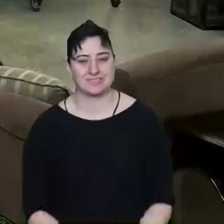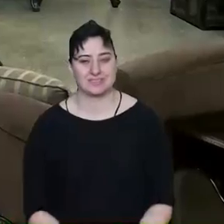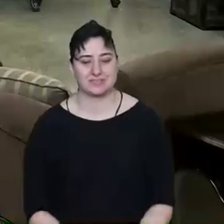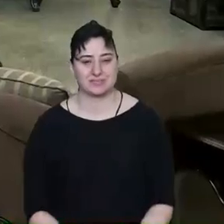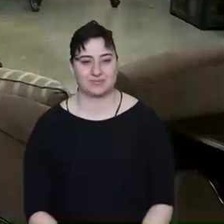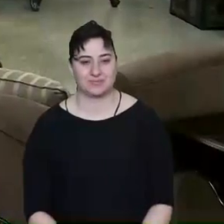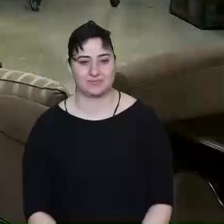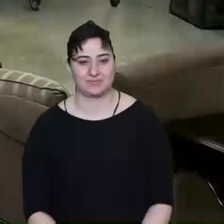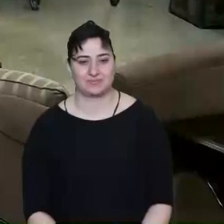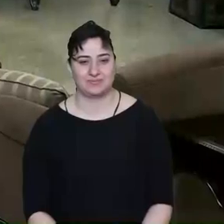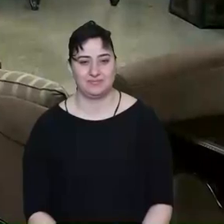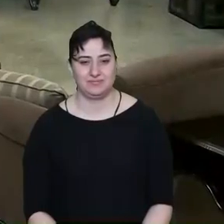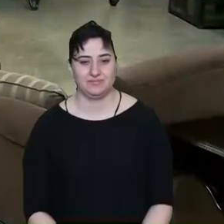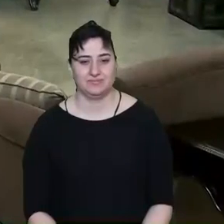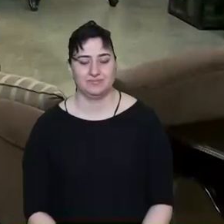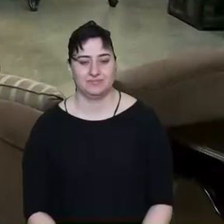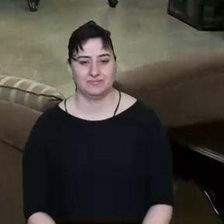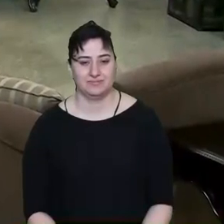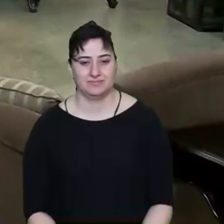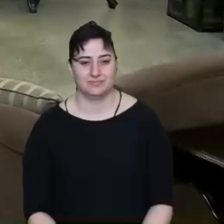Güle güle.